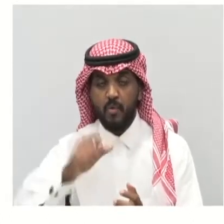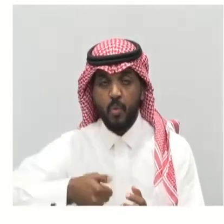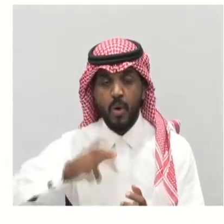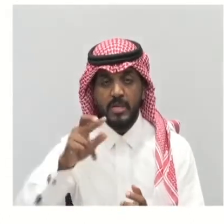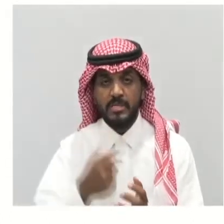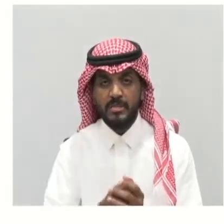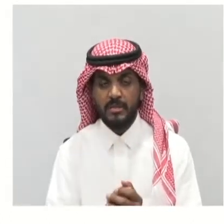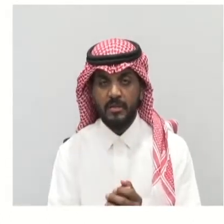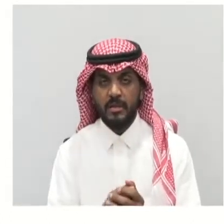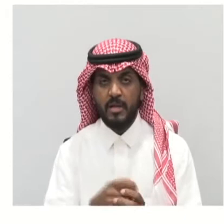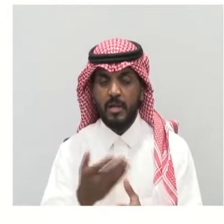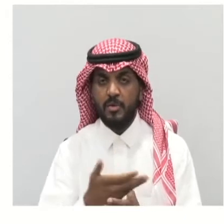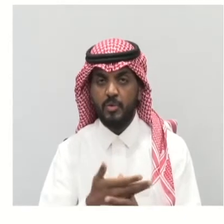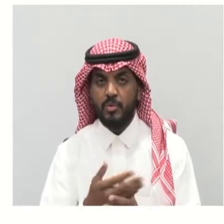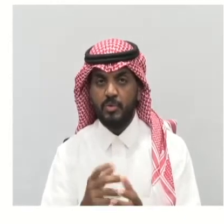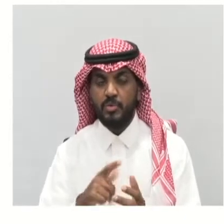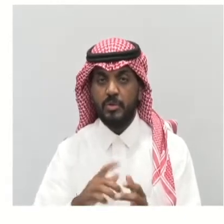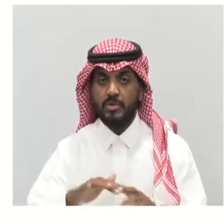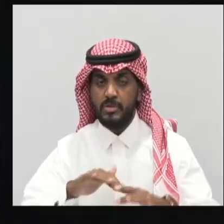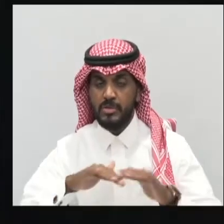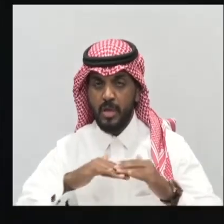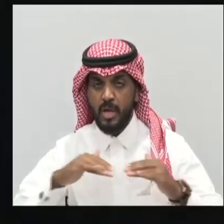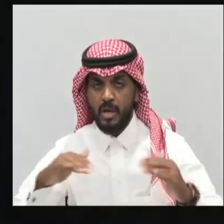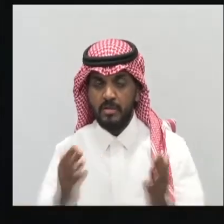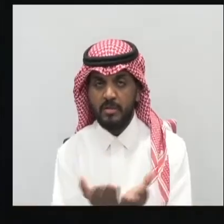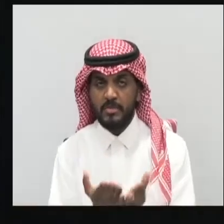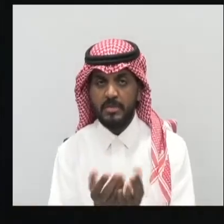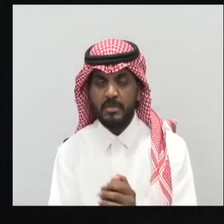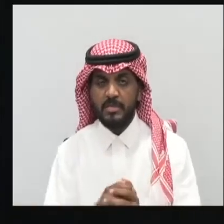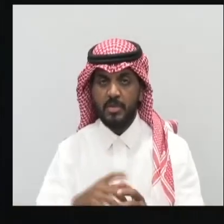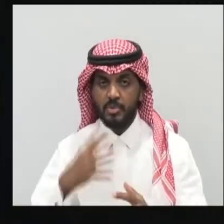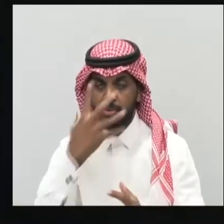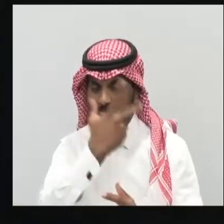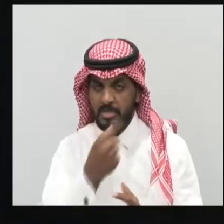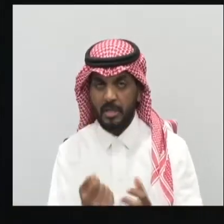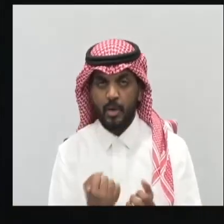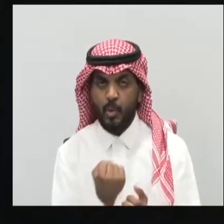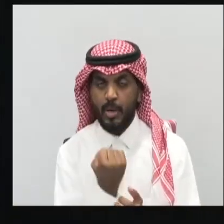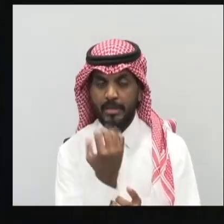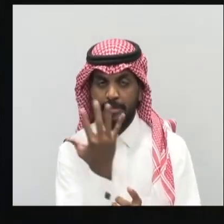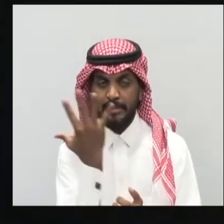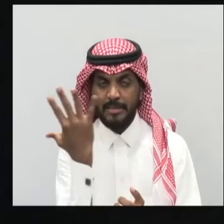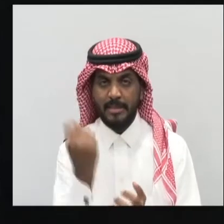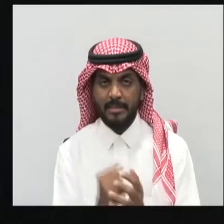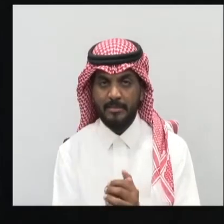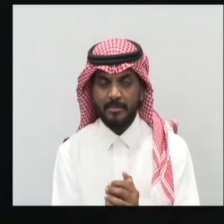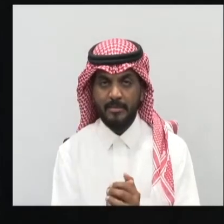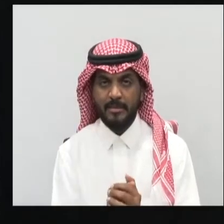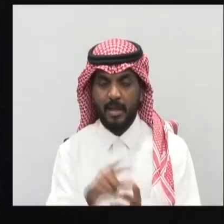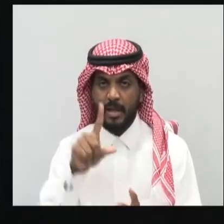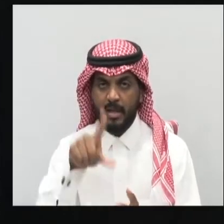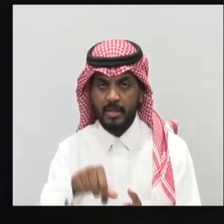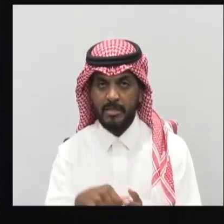جيد لأنه يريد أن تصبح ساحة المدرسة جميلة وتصبح حديقة غناء. الآن صغاري